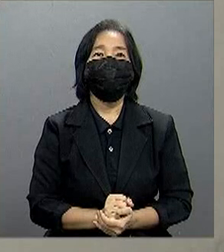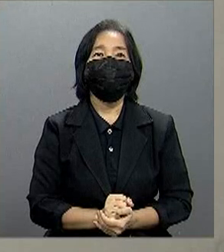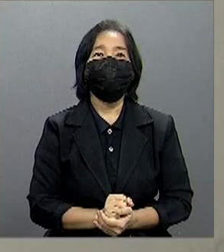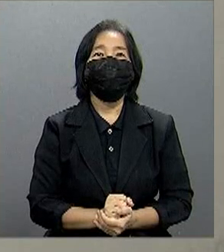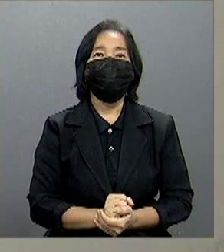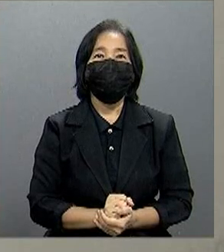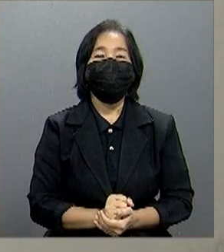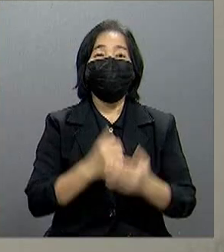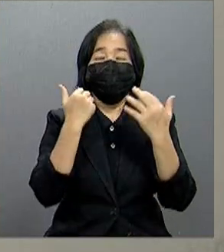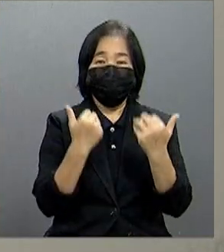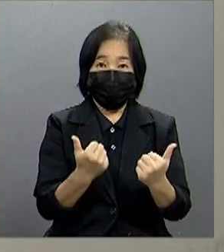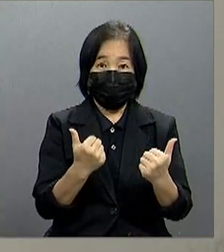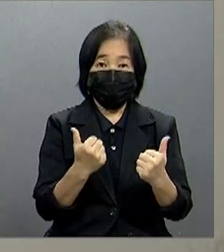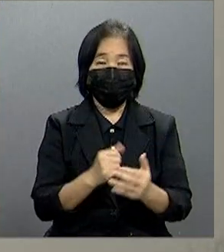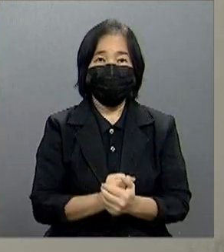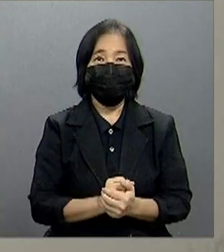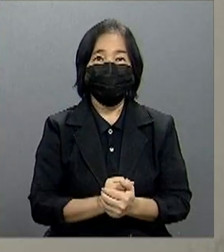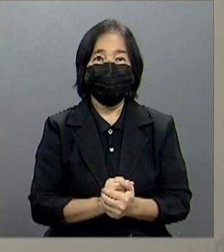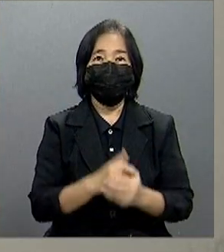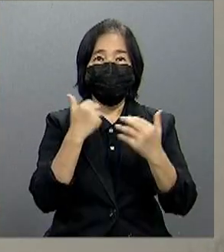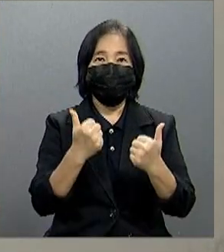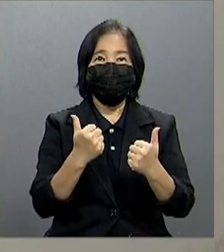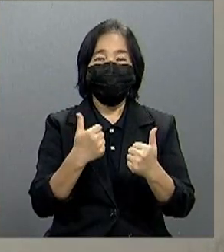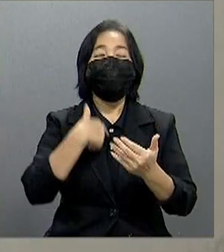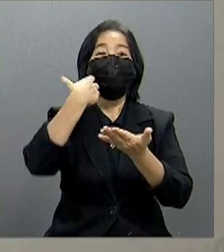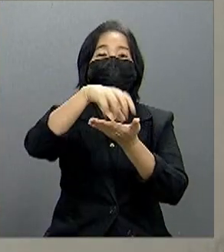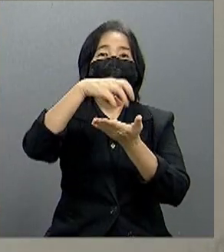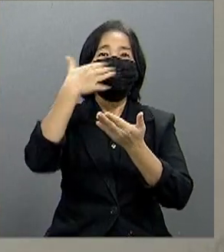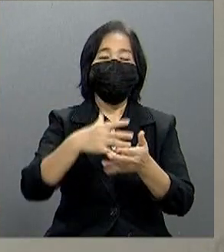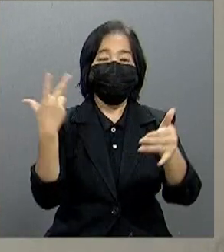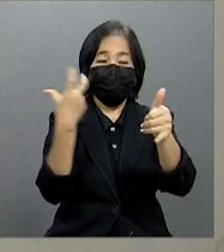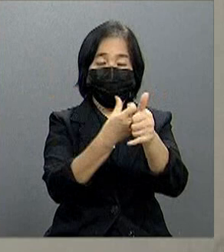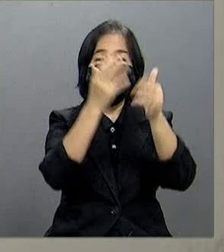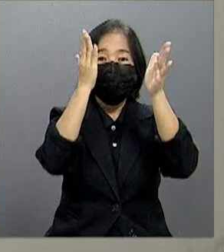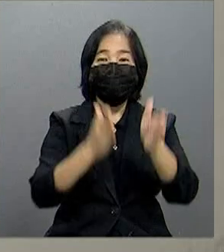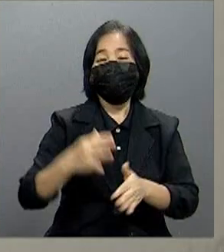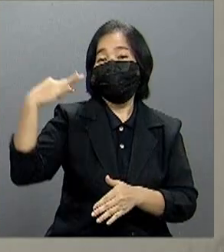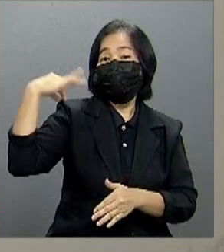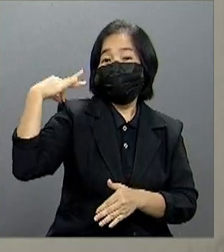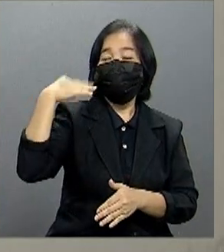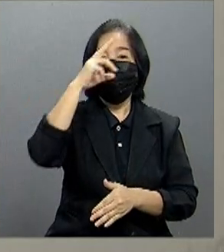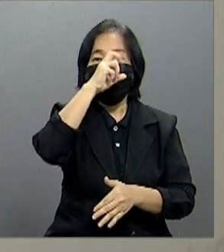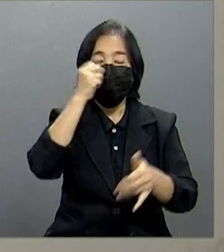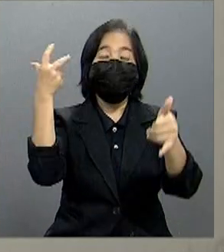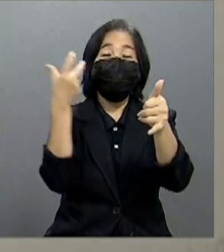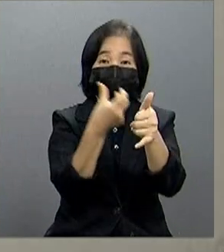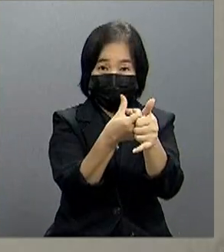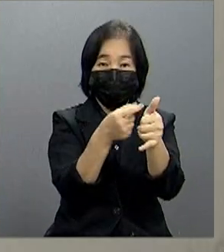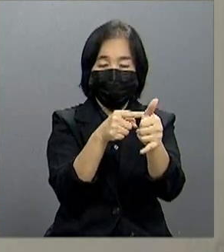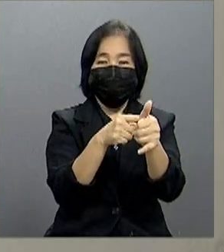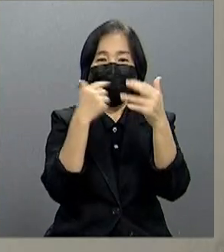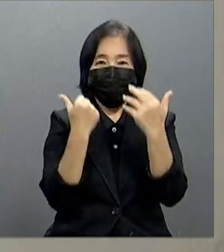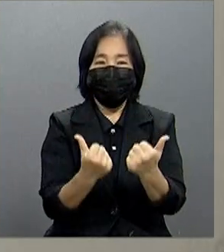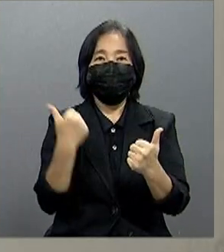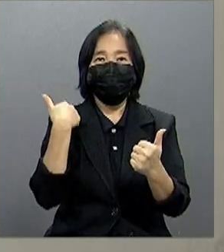กนะครับการต้องบอกงี้ก่อนนะครับการทดสอบในมนุษย์ของกระบวนการการพัฒนาและวิจัยยานะครับมันจะมีทั้งหมด3ระ